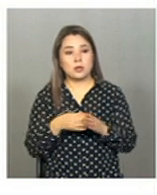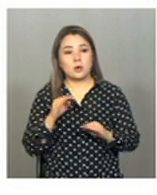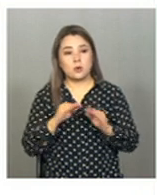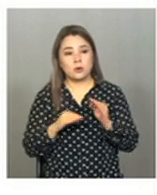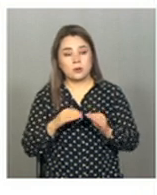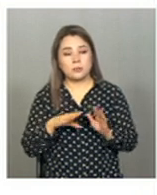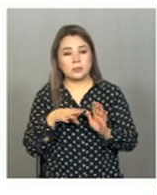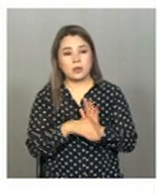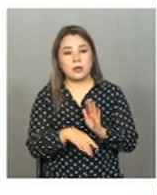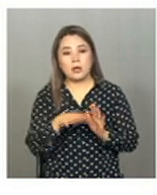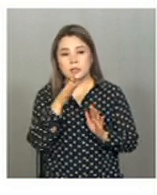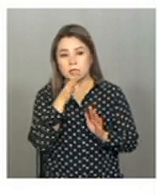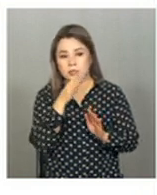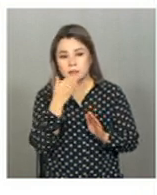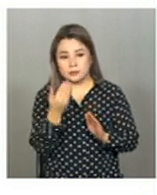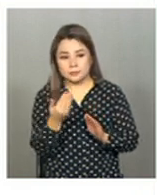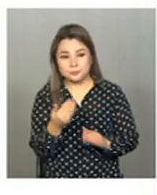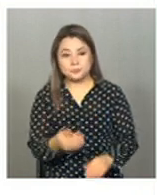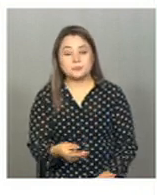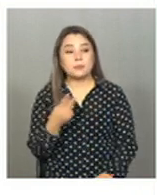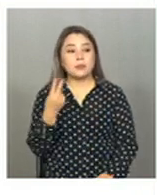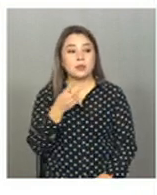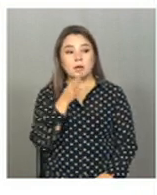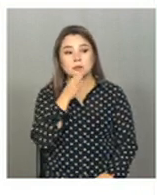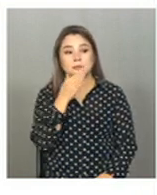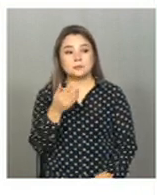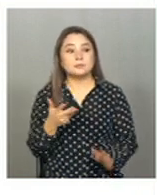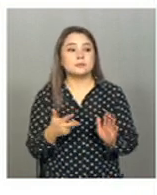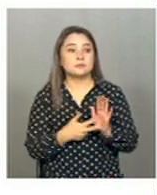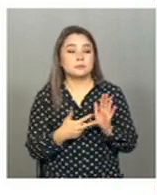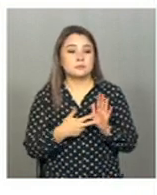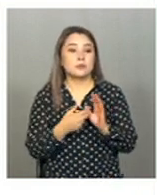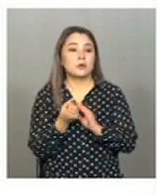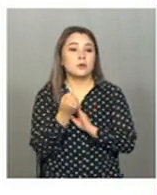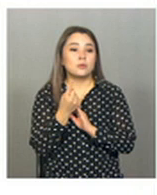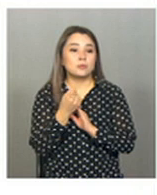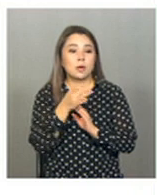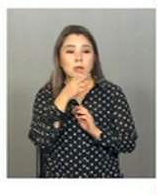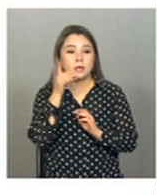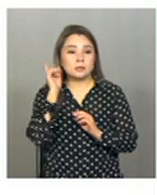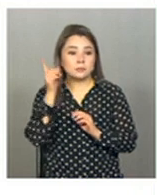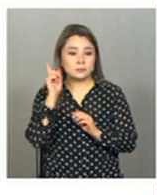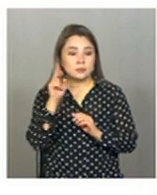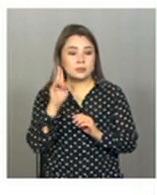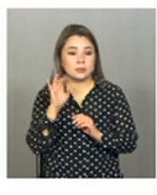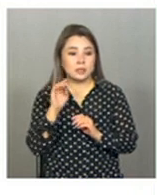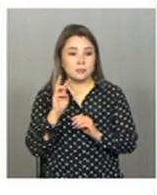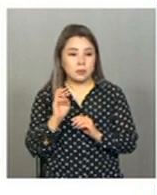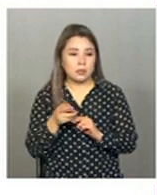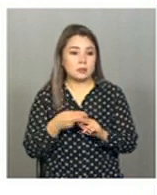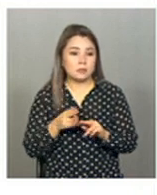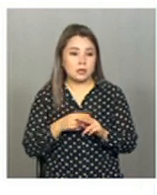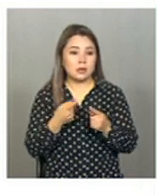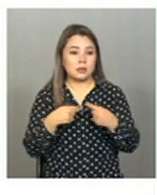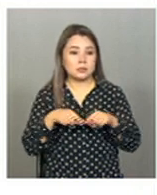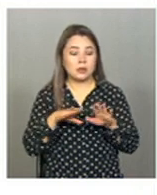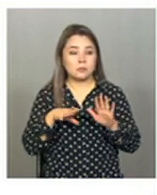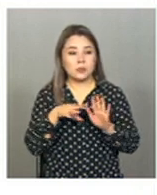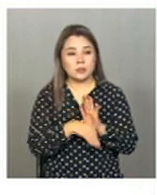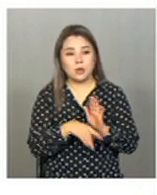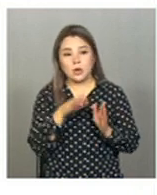болған кезең. Екінші кезең 8-11 ғасырлар қимақ қағанатының құрамындағы